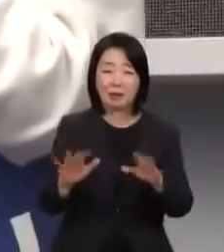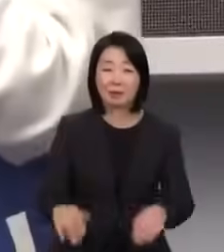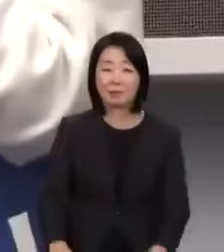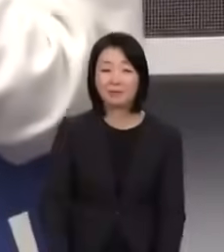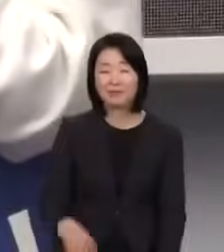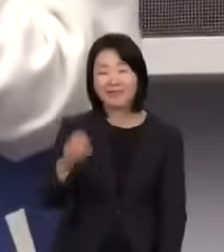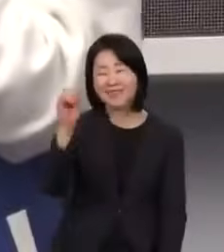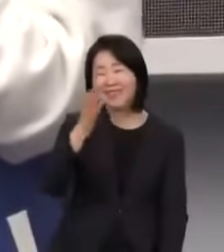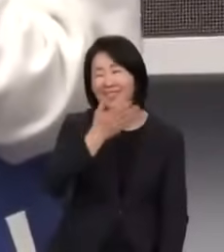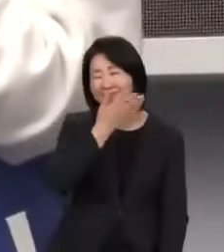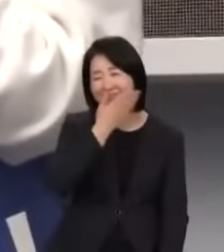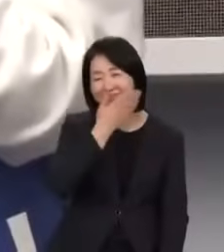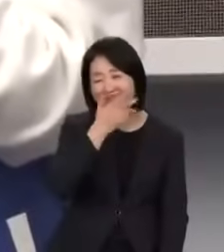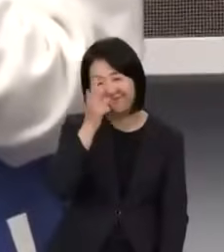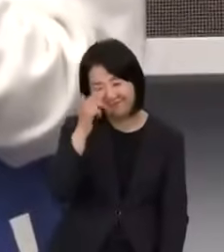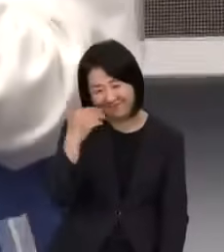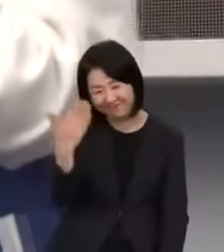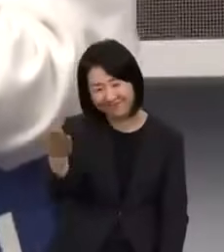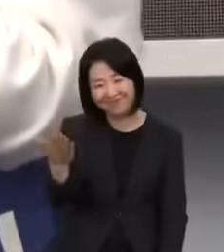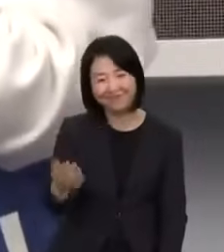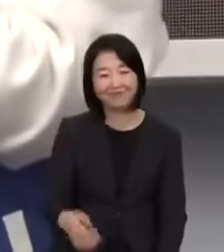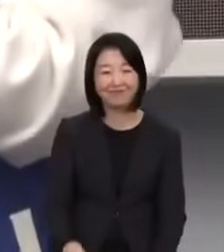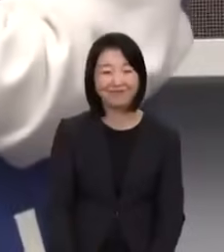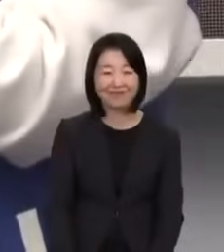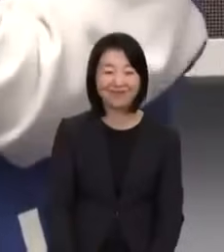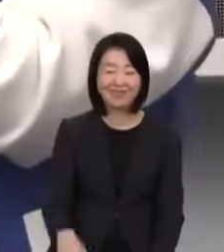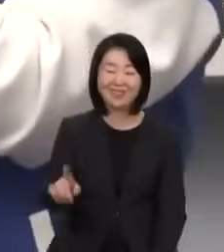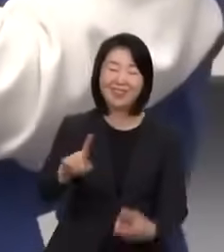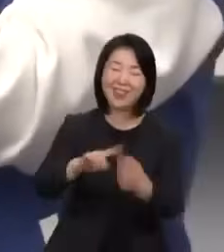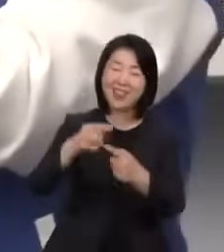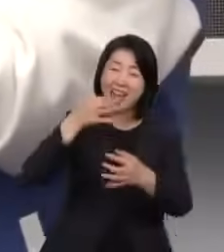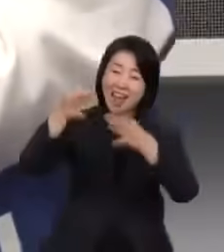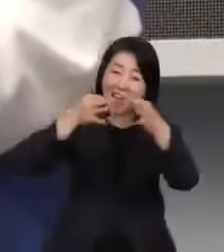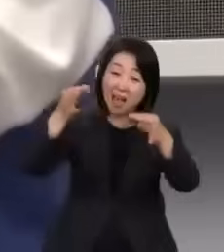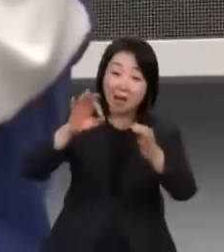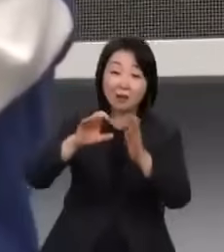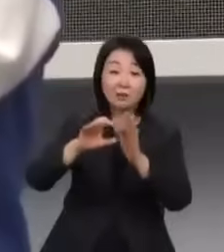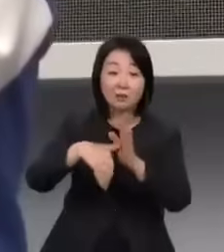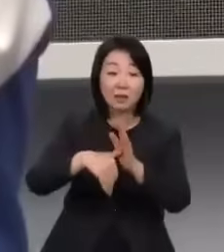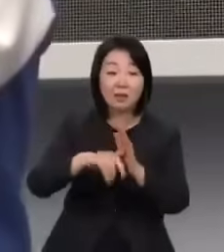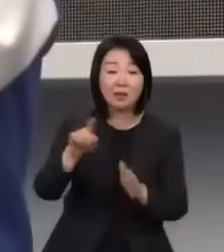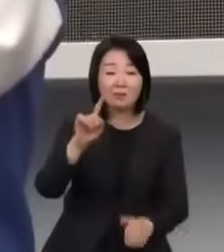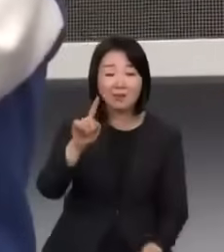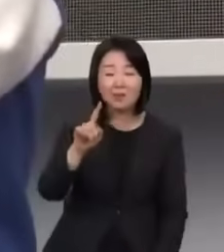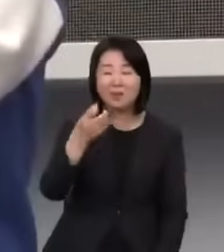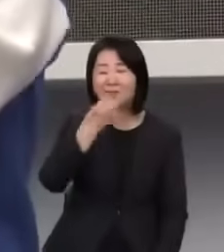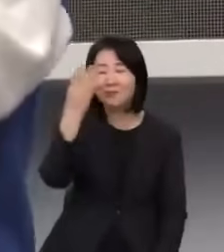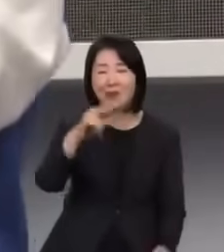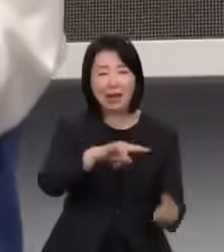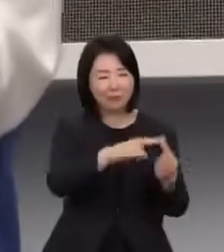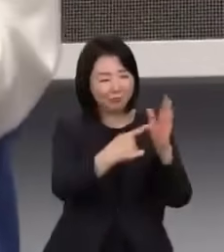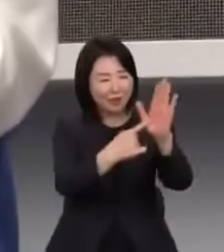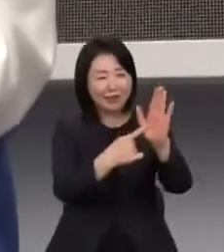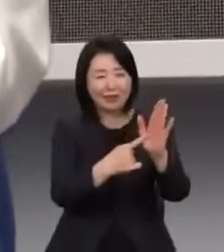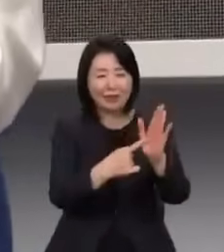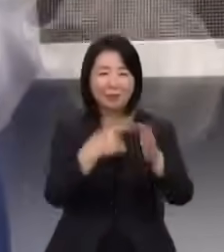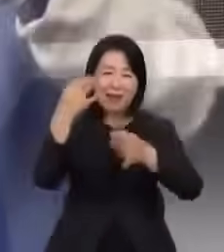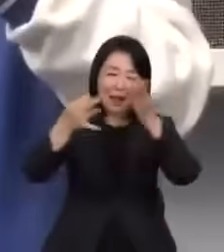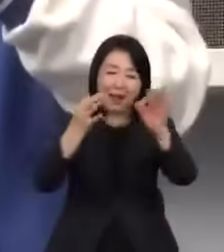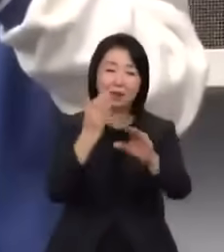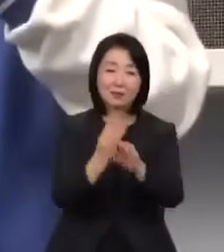그냥 귀엽게 봐주세요. 저렇게라도 해야 어디 신문에 한 줄이라도 나니까 그러는 거